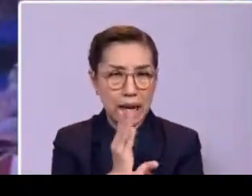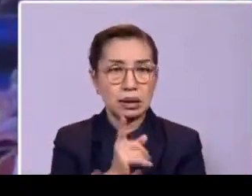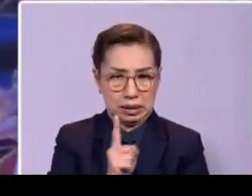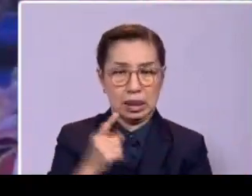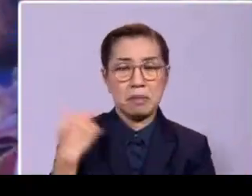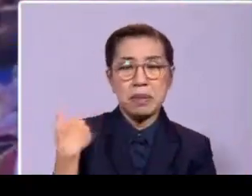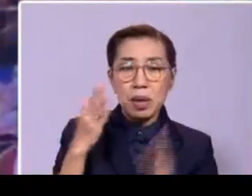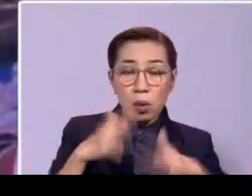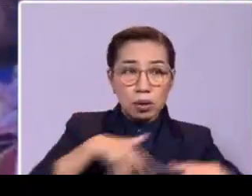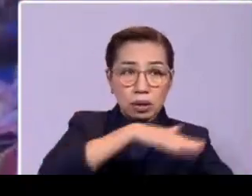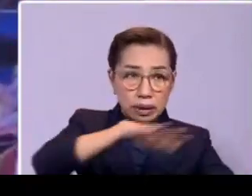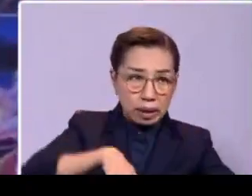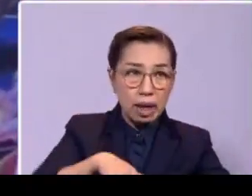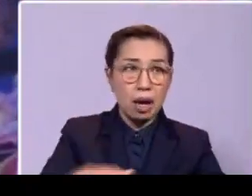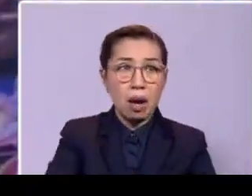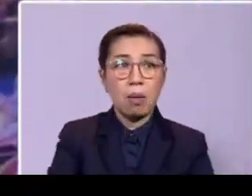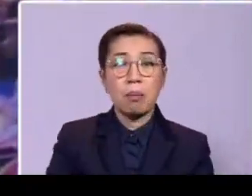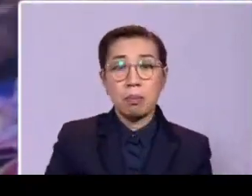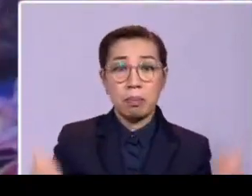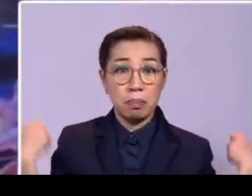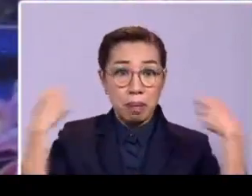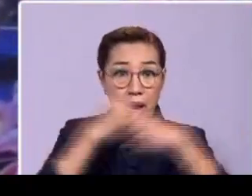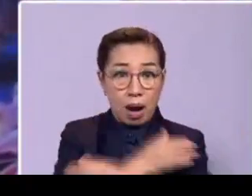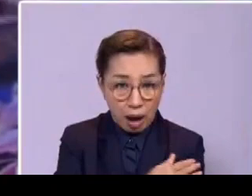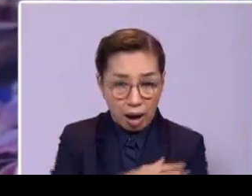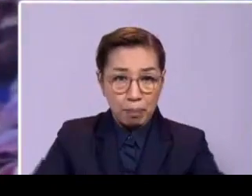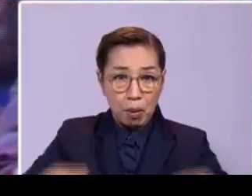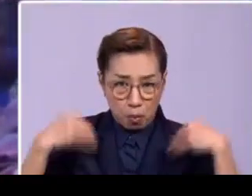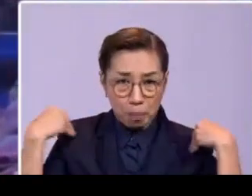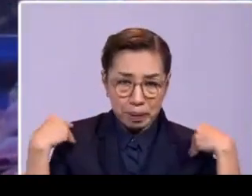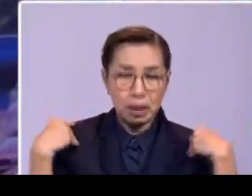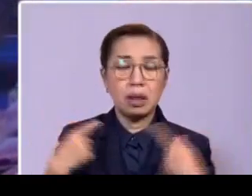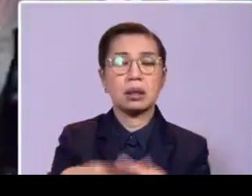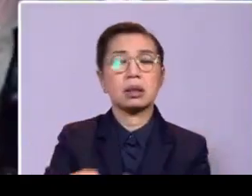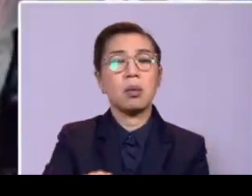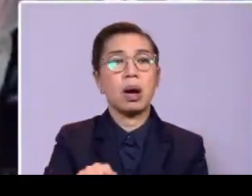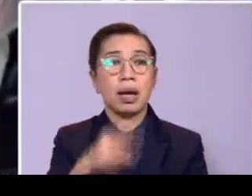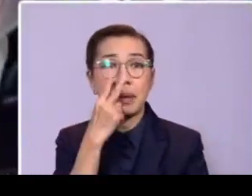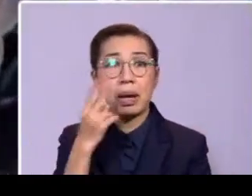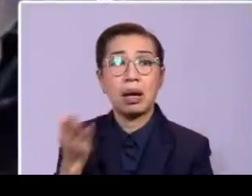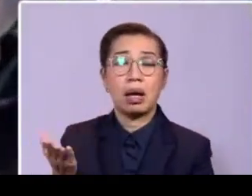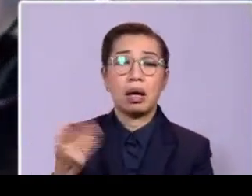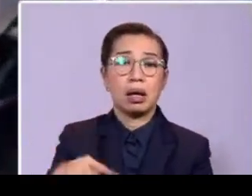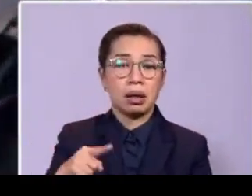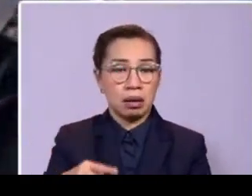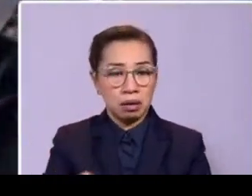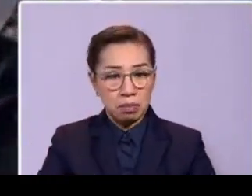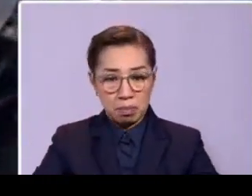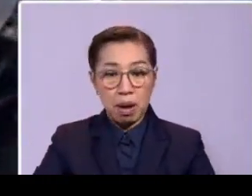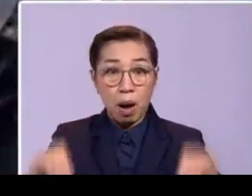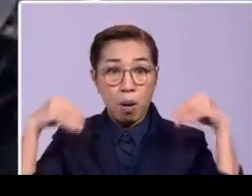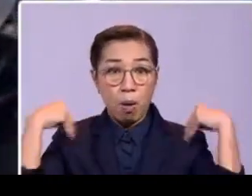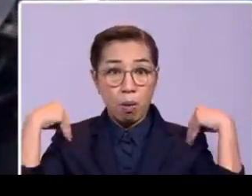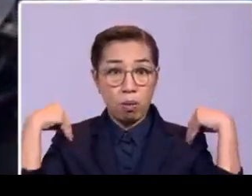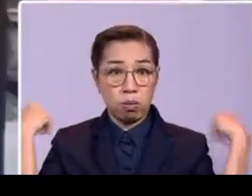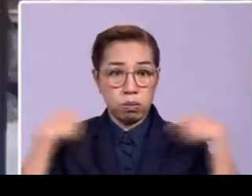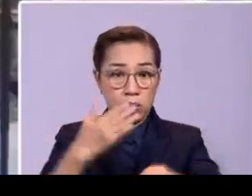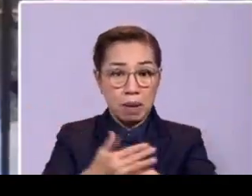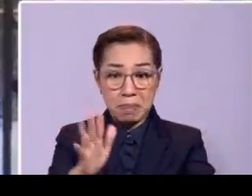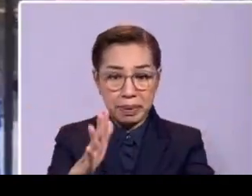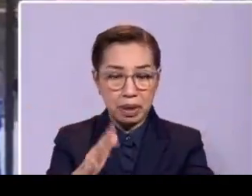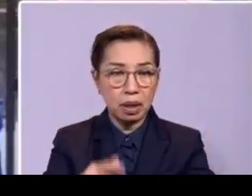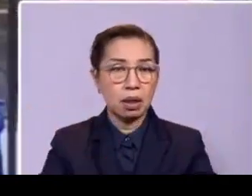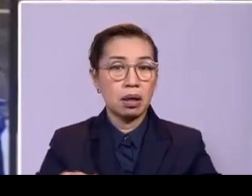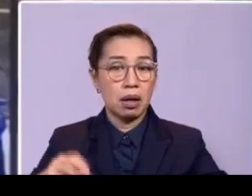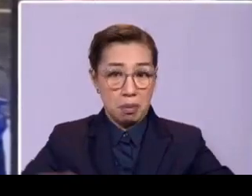ญเนี่ยนำผ้าห่มหมอนมุ้งเนี่ยไปให้ นี่ดูสภาพเลยครับคือต้องใช้ผ้าเช็ดตัวเนี่ยมาเพิ่มอุณหภูมิให้กับร่างก